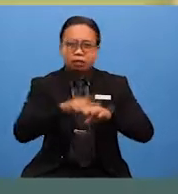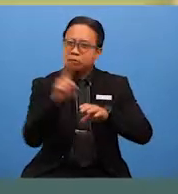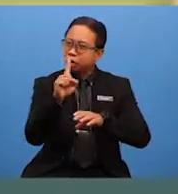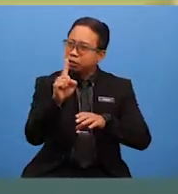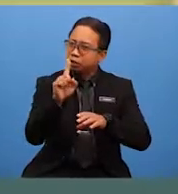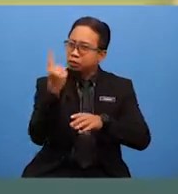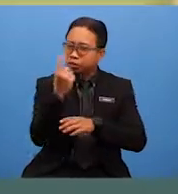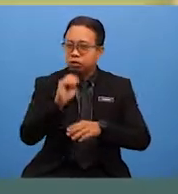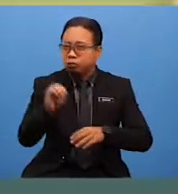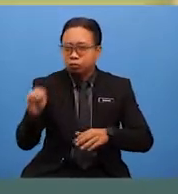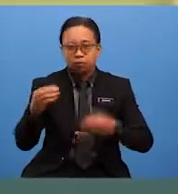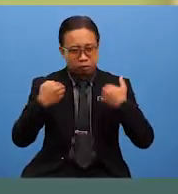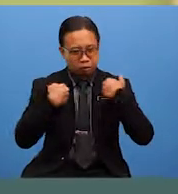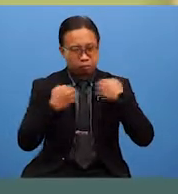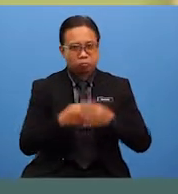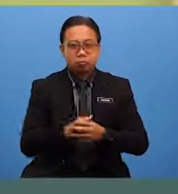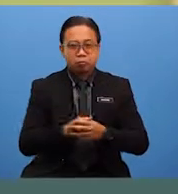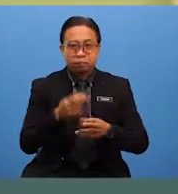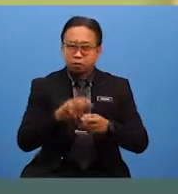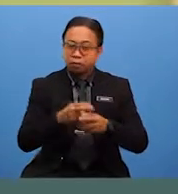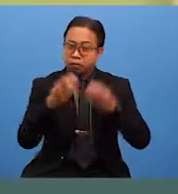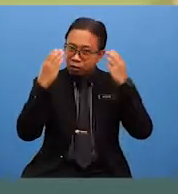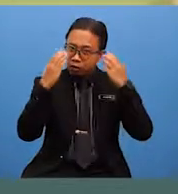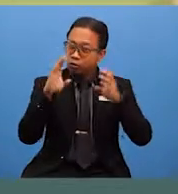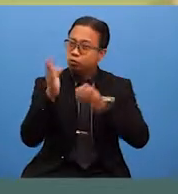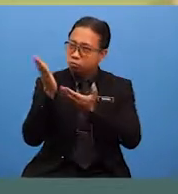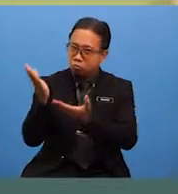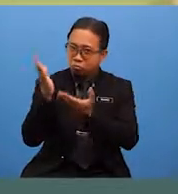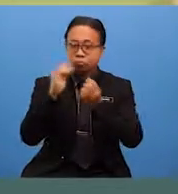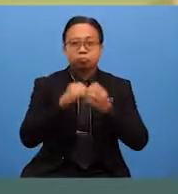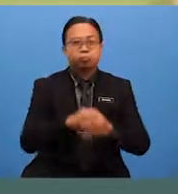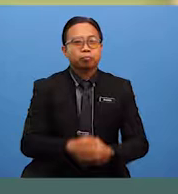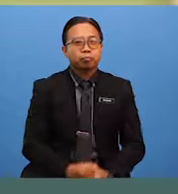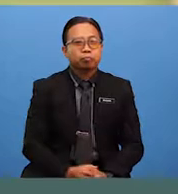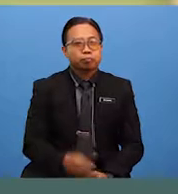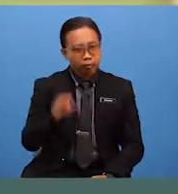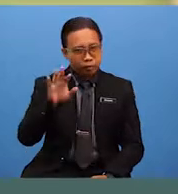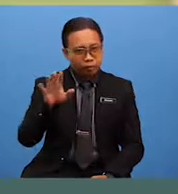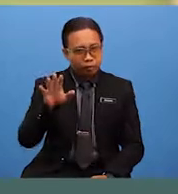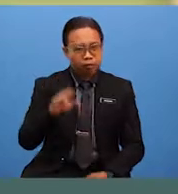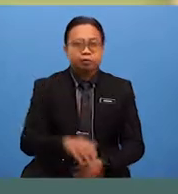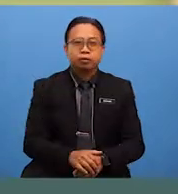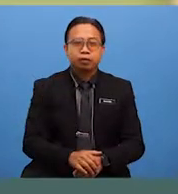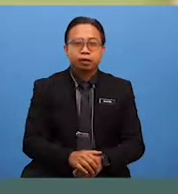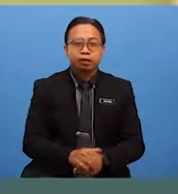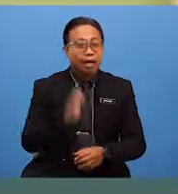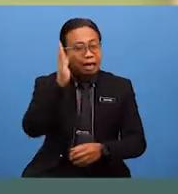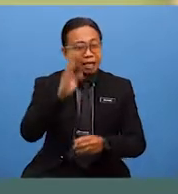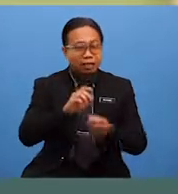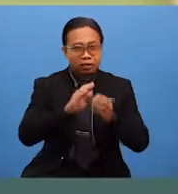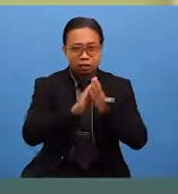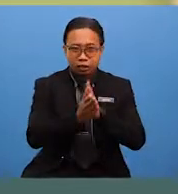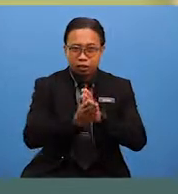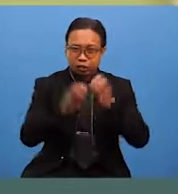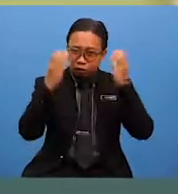sahaja murid-murid berada namun Cikgu cek guzra benziro Jadi dan Ceko akan menjadi guru